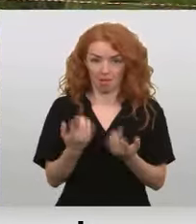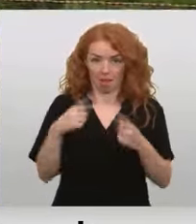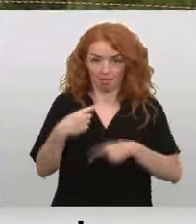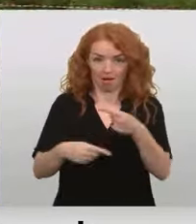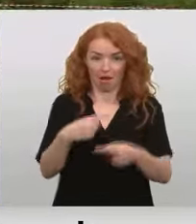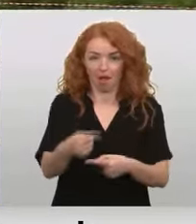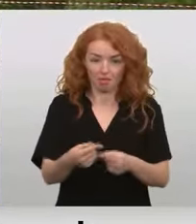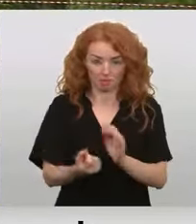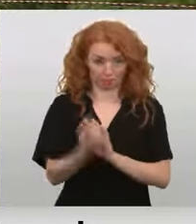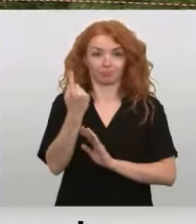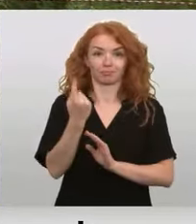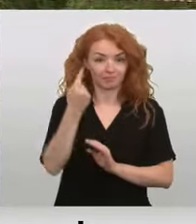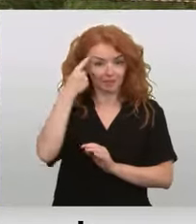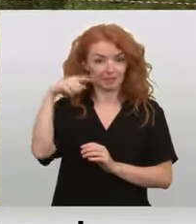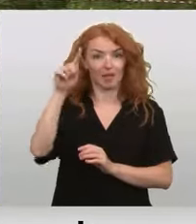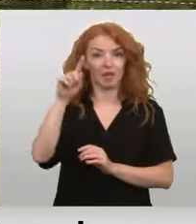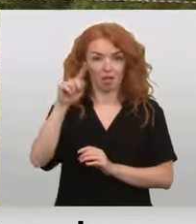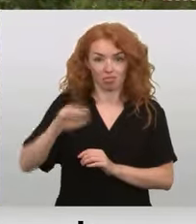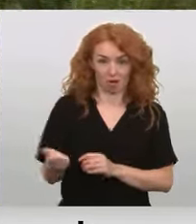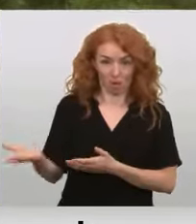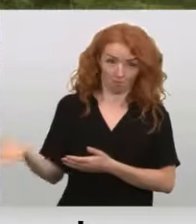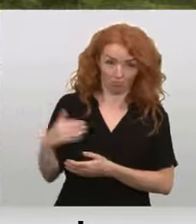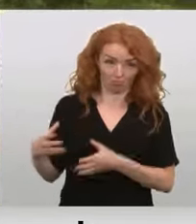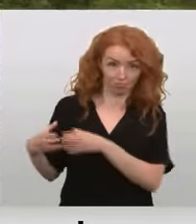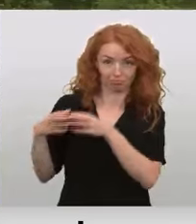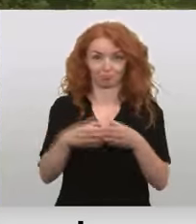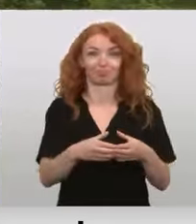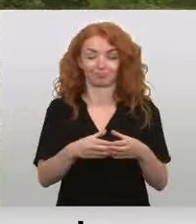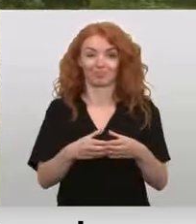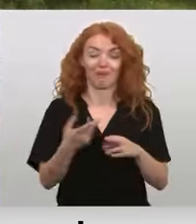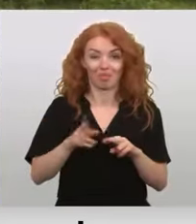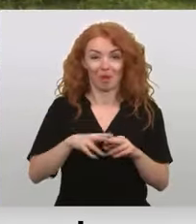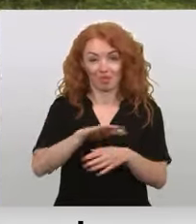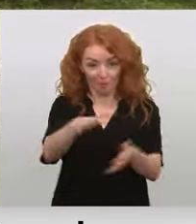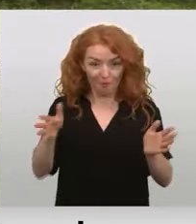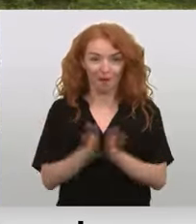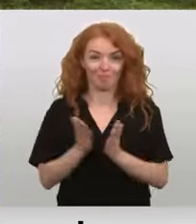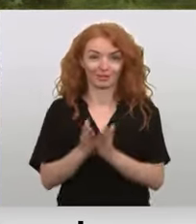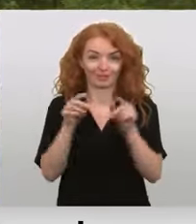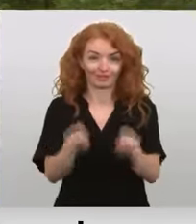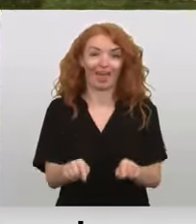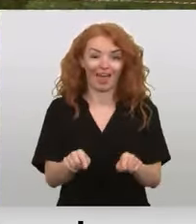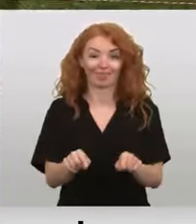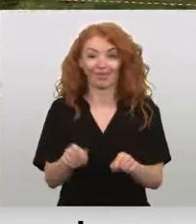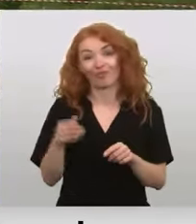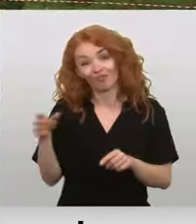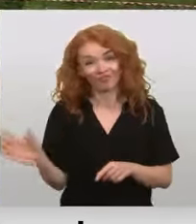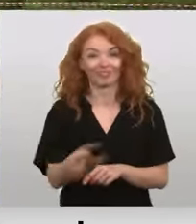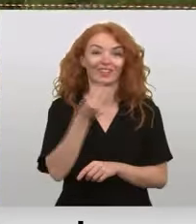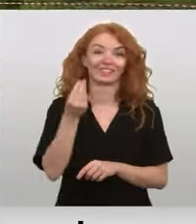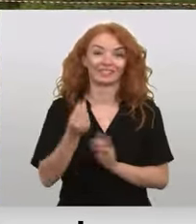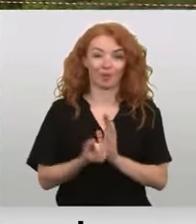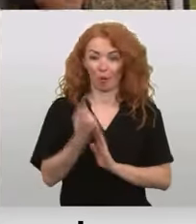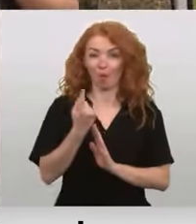gaitā uzpeldēja tāda ideja, kad čomi var atnākt. Un tā mēs te visi savācāmies un tad jau viss šitais kļuva